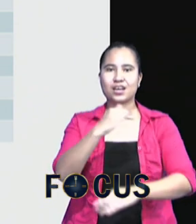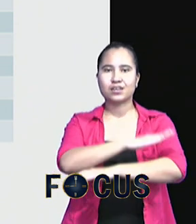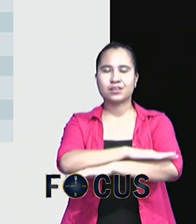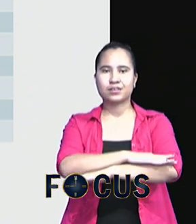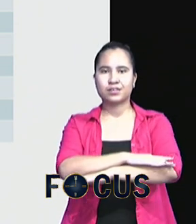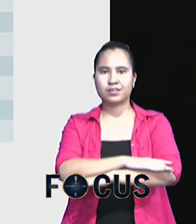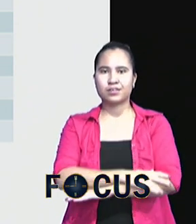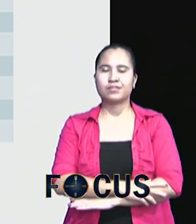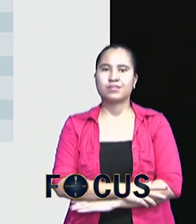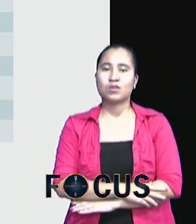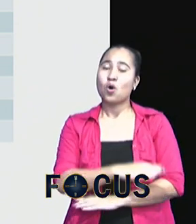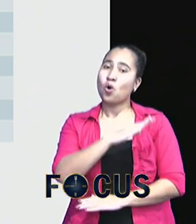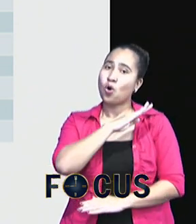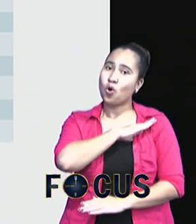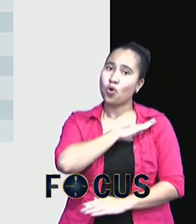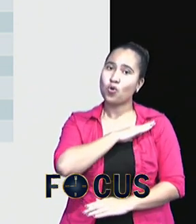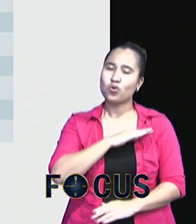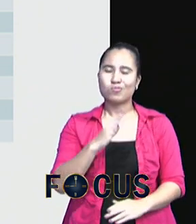Dan gaat het ook weer om